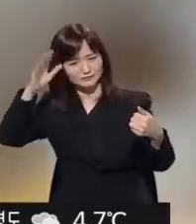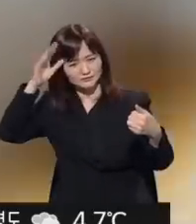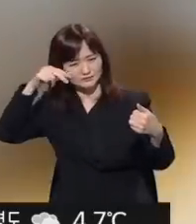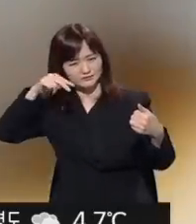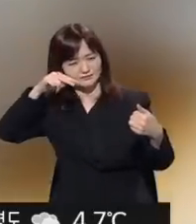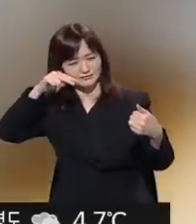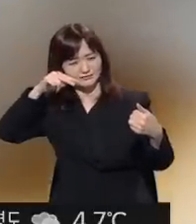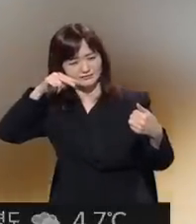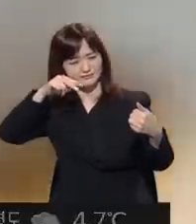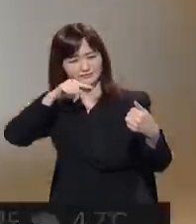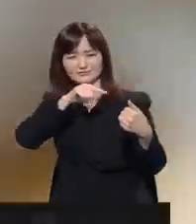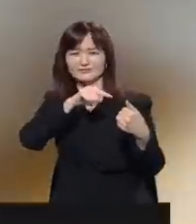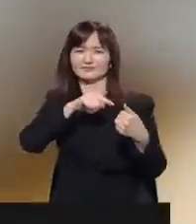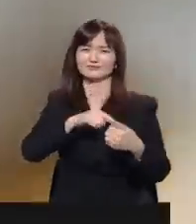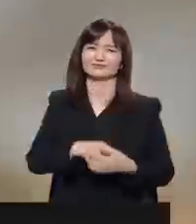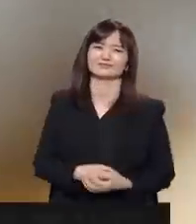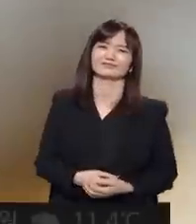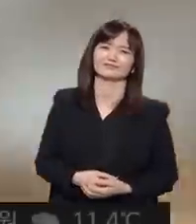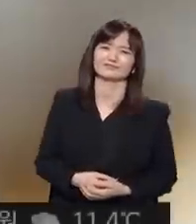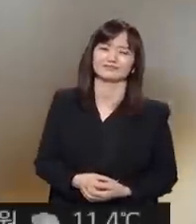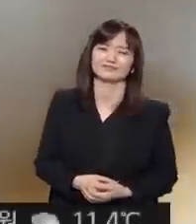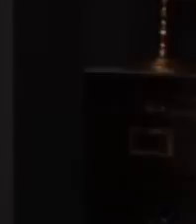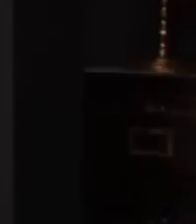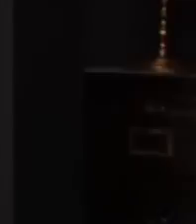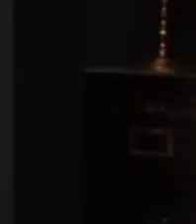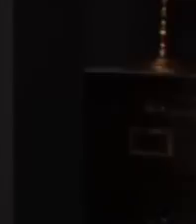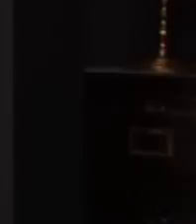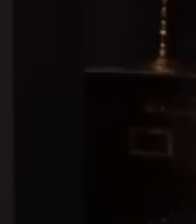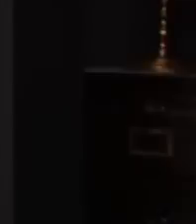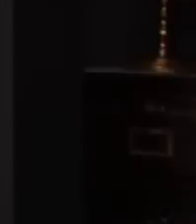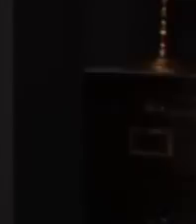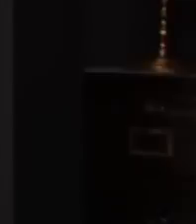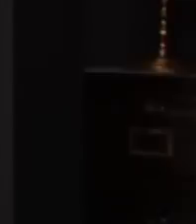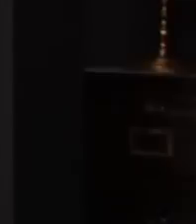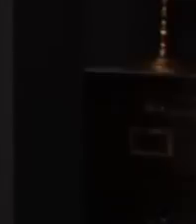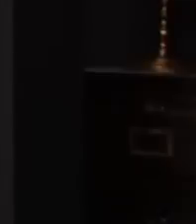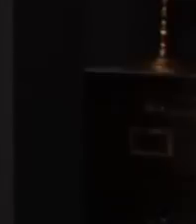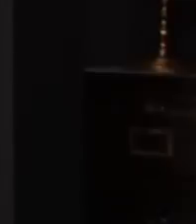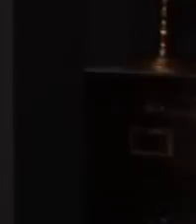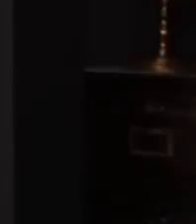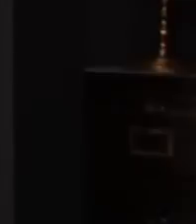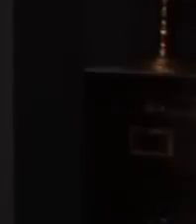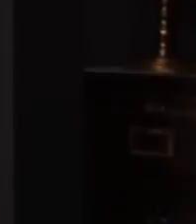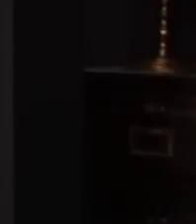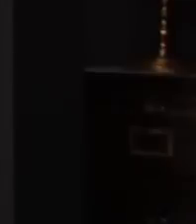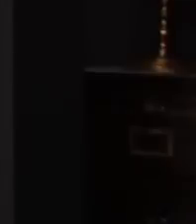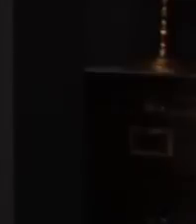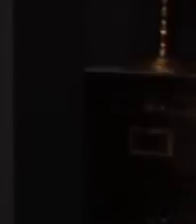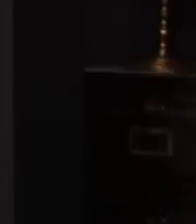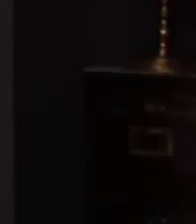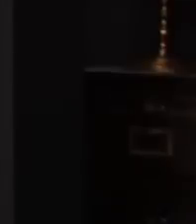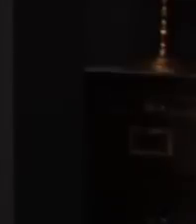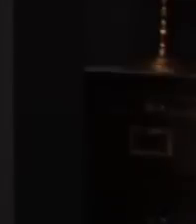강아지는 사랑입니다. 그러니까요. 알겠습니다. 사건의 진실을 추적하고 싶다는